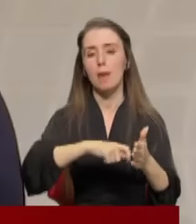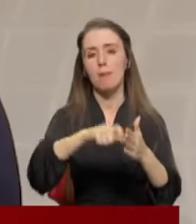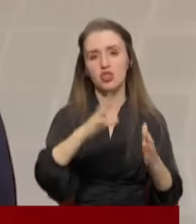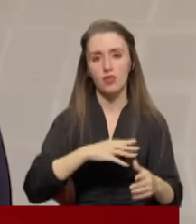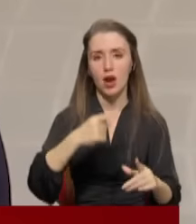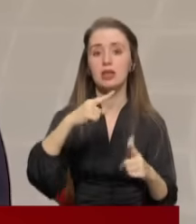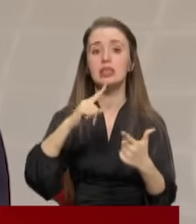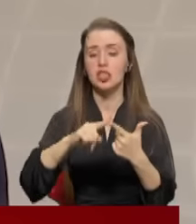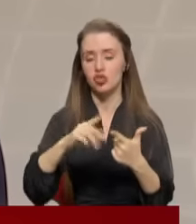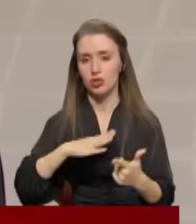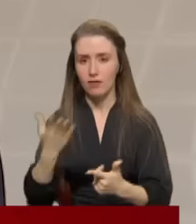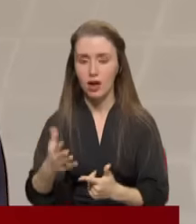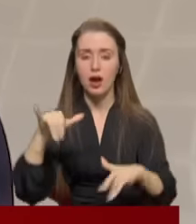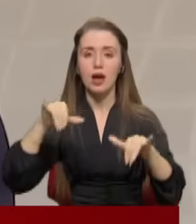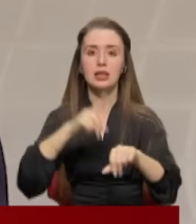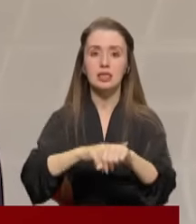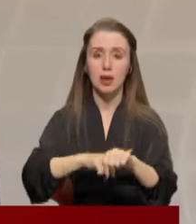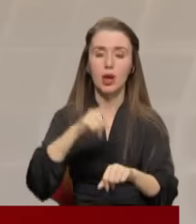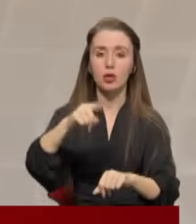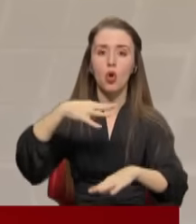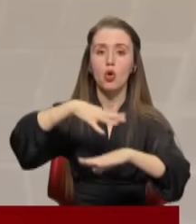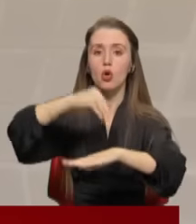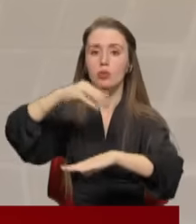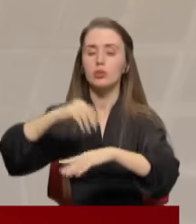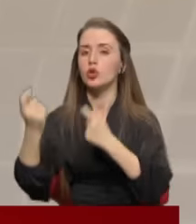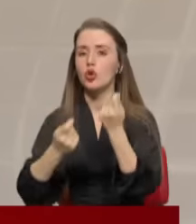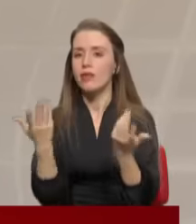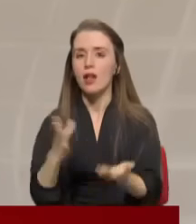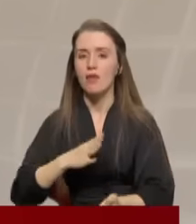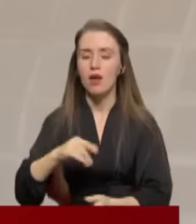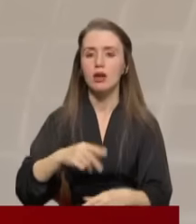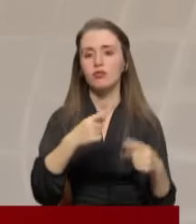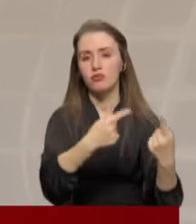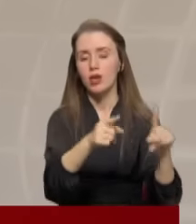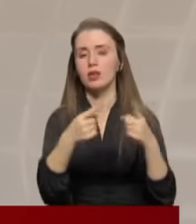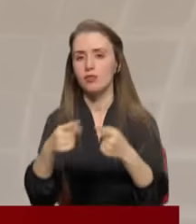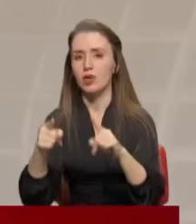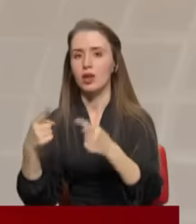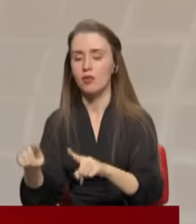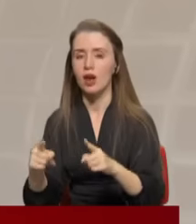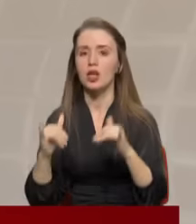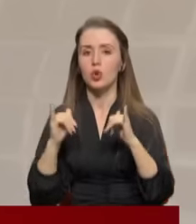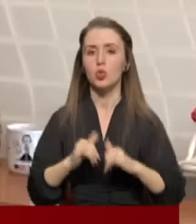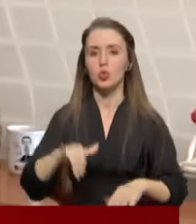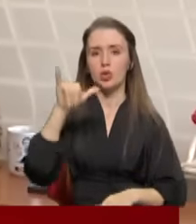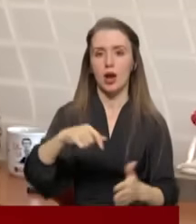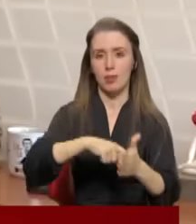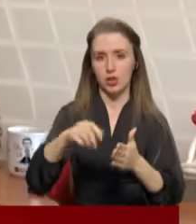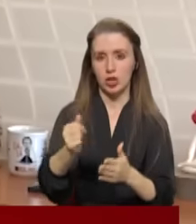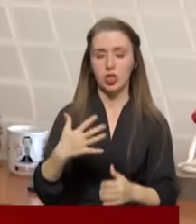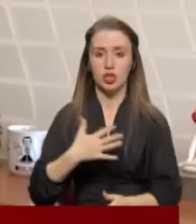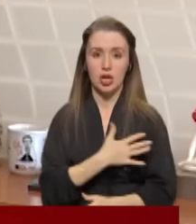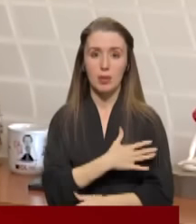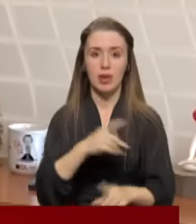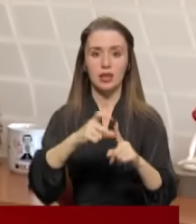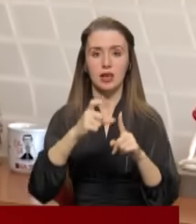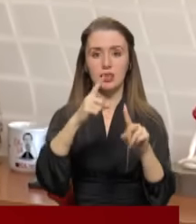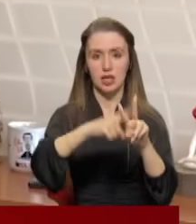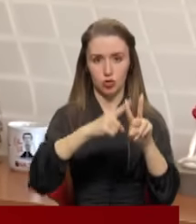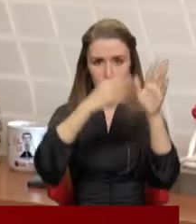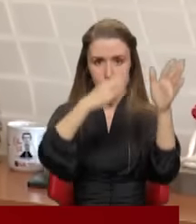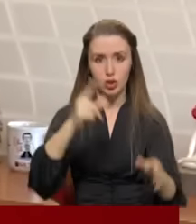İnci. Aynı zamanda görev aldığı komitelerden de ayrı ayrı huzur hakları alacak. CHP'li Deniz Yavuz